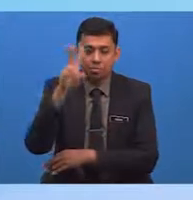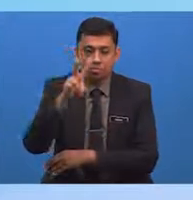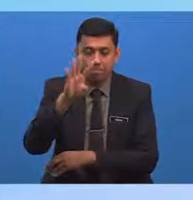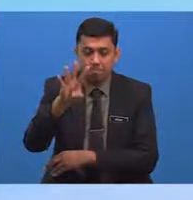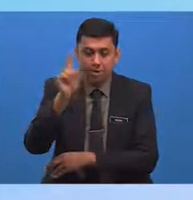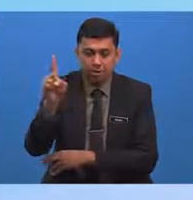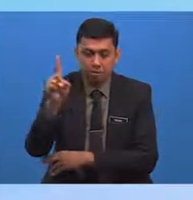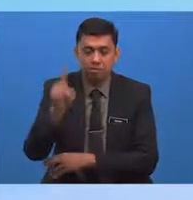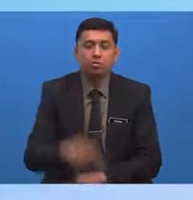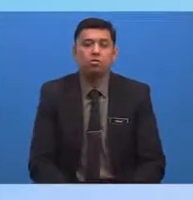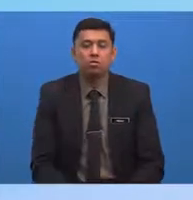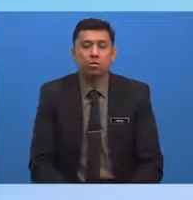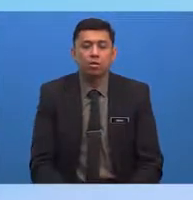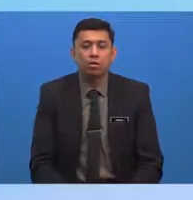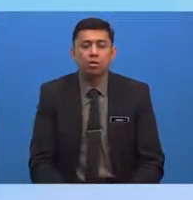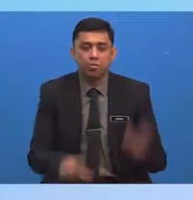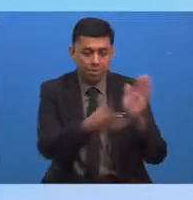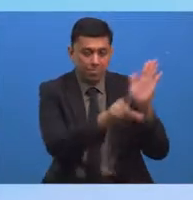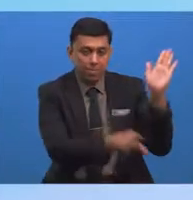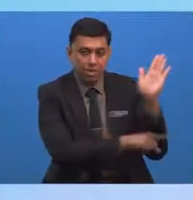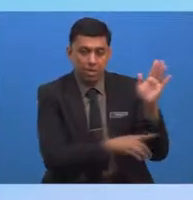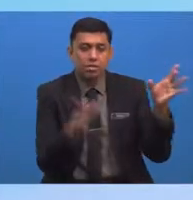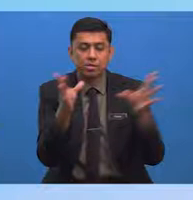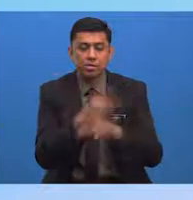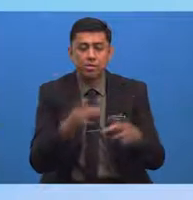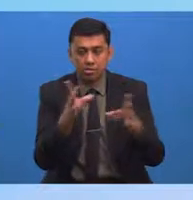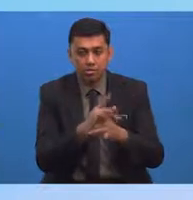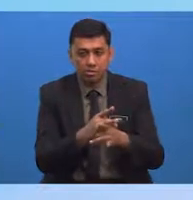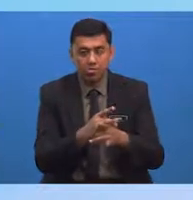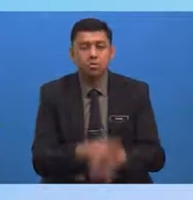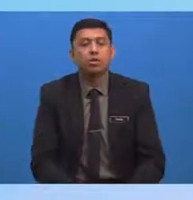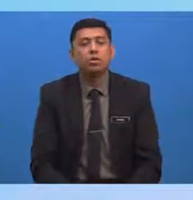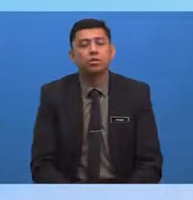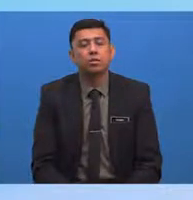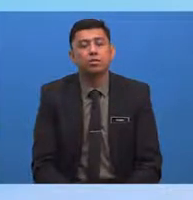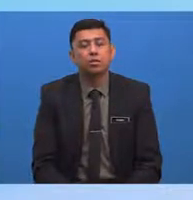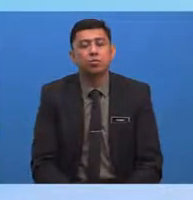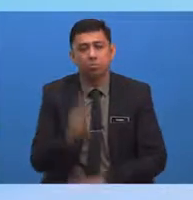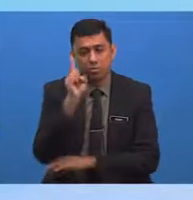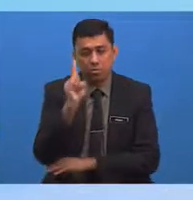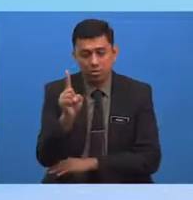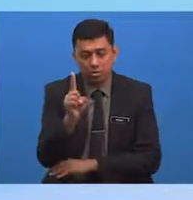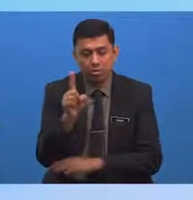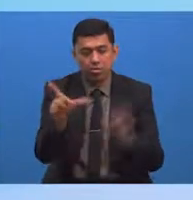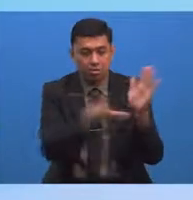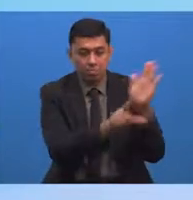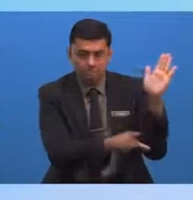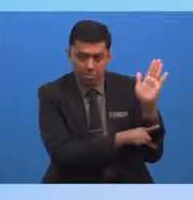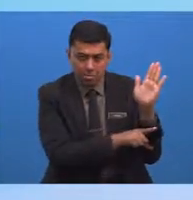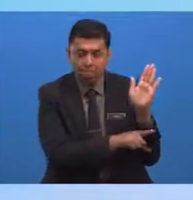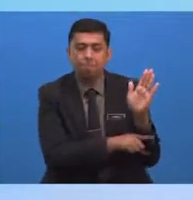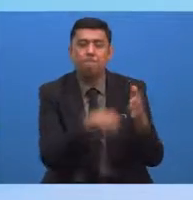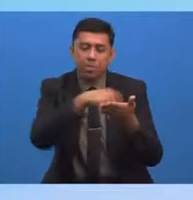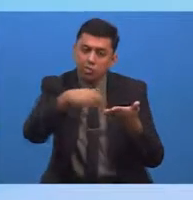Brooke mengisytiharkan Perlembagaan Sarawak. Perlembagaan ini merupakan satu perlembagaan